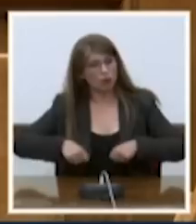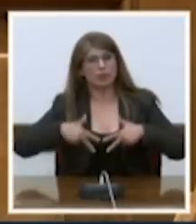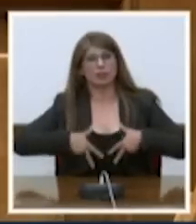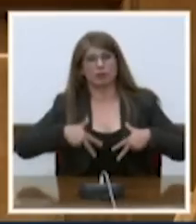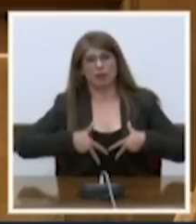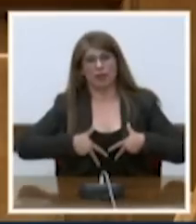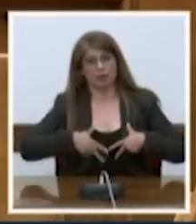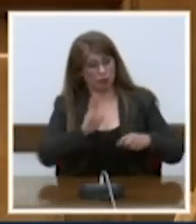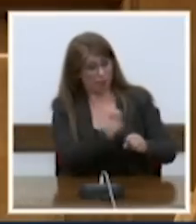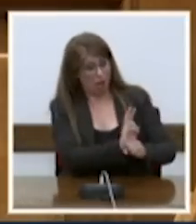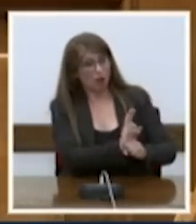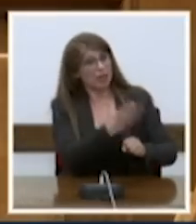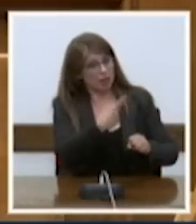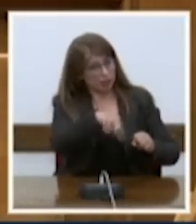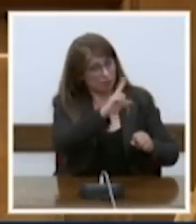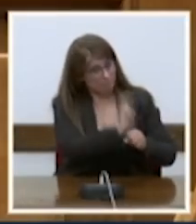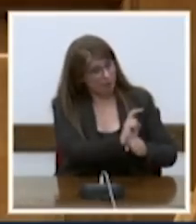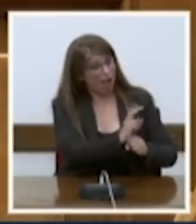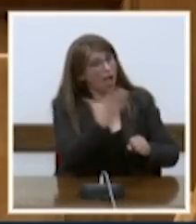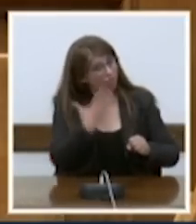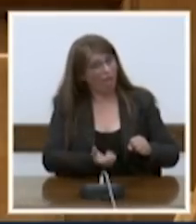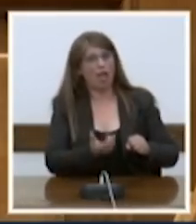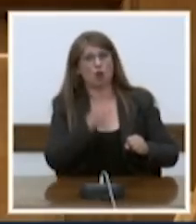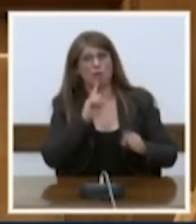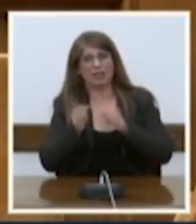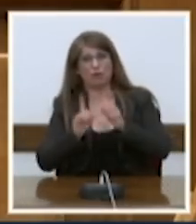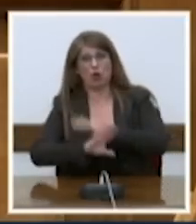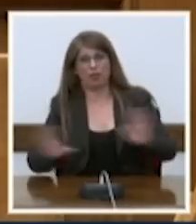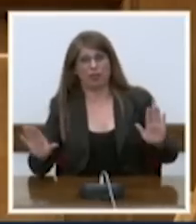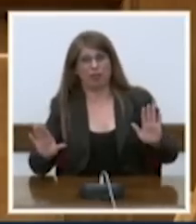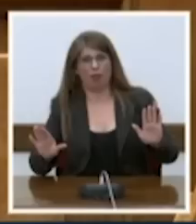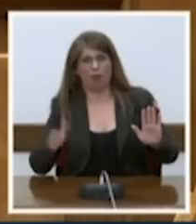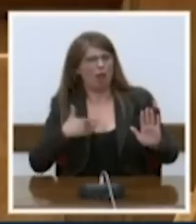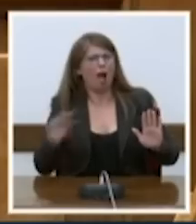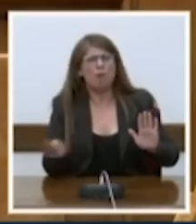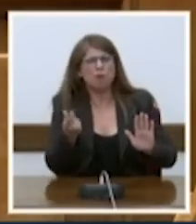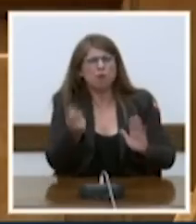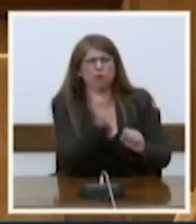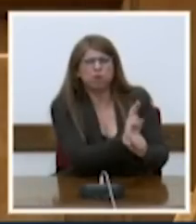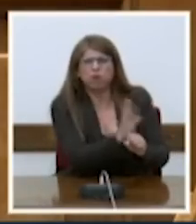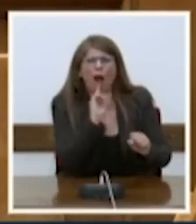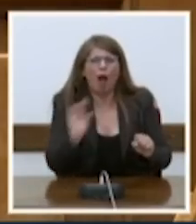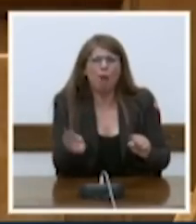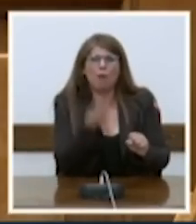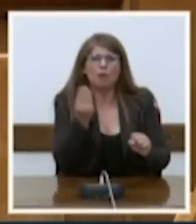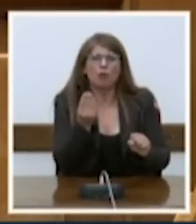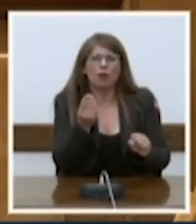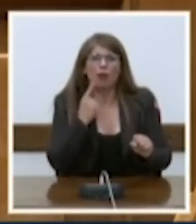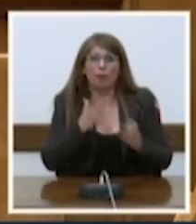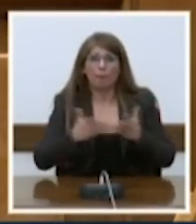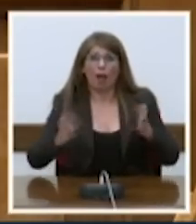κυβέρνηση, αλλά και ο ΣΥΡΙΖΑ και το ΠΑΣΟΚ? Δεν θα πληρώσουν ασφαλώς οι μεγαλομέτοχοι των εισηγμένων